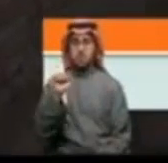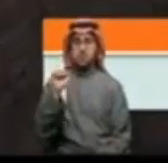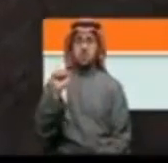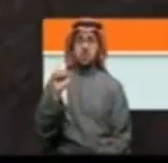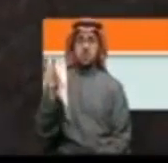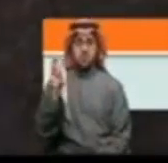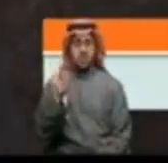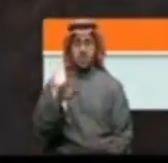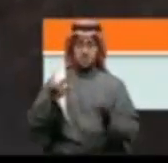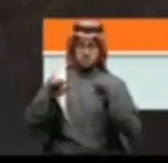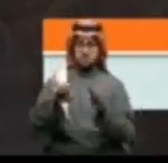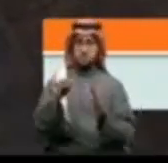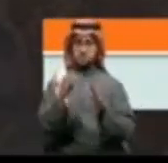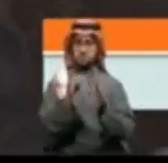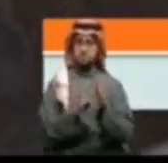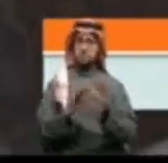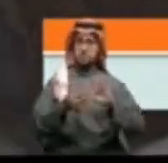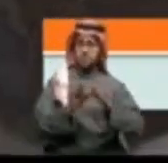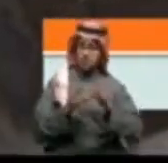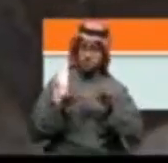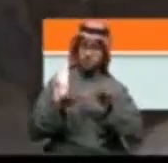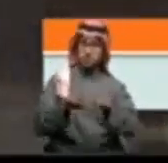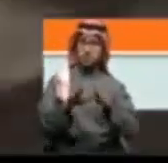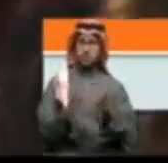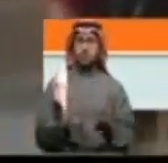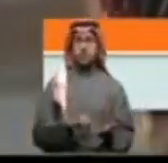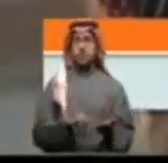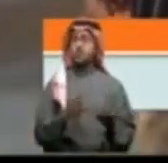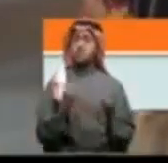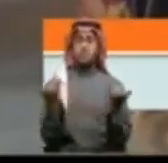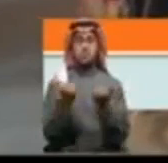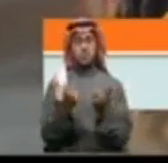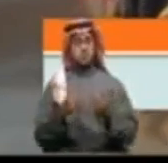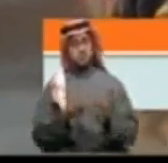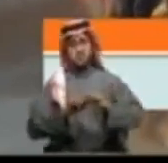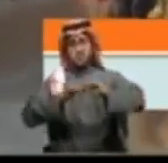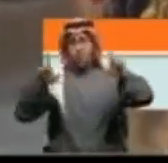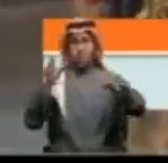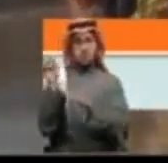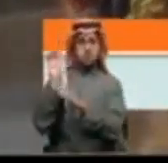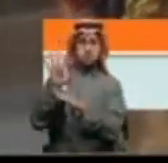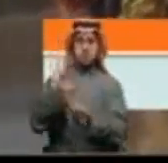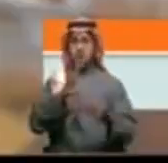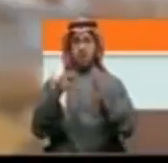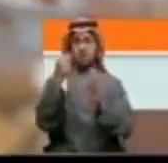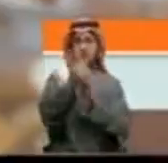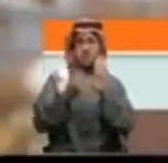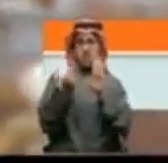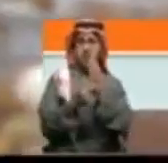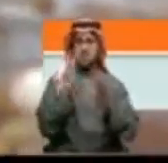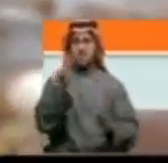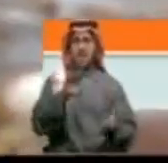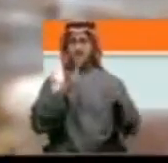الدولة بأجنحة ومعارض تحمل رسالة المملكة وتعرض أبرز إنجازاتها